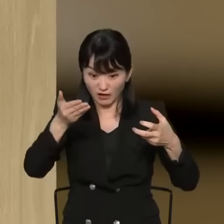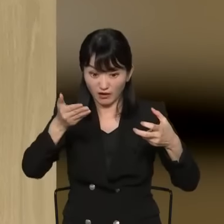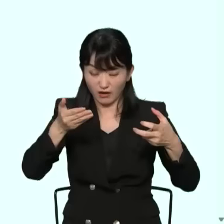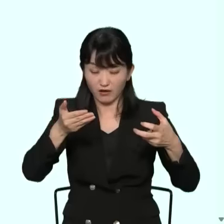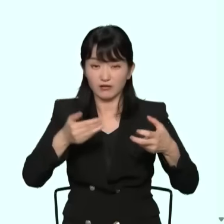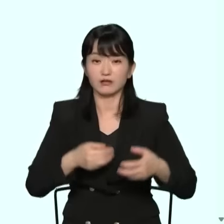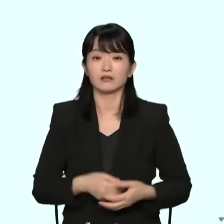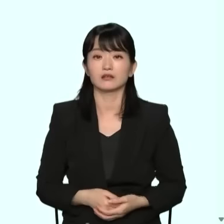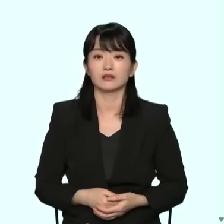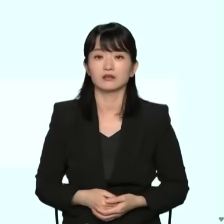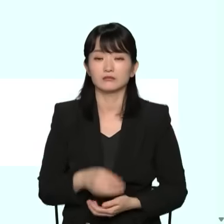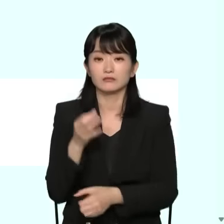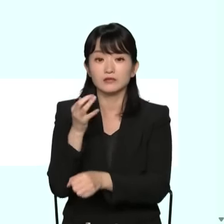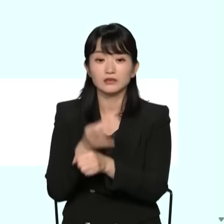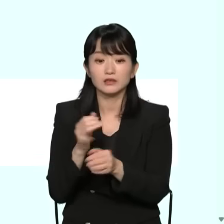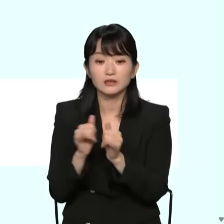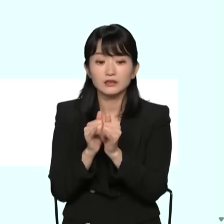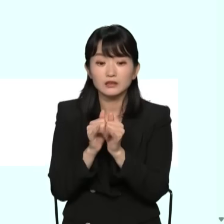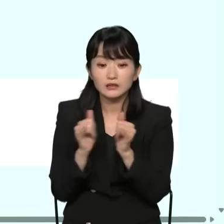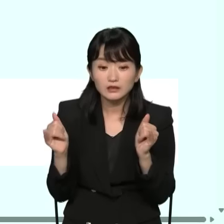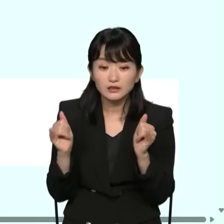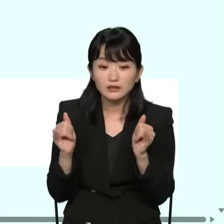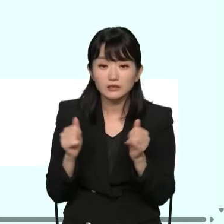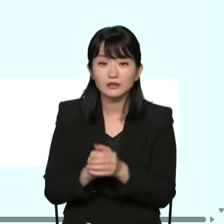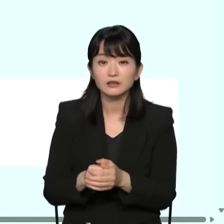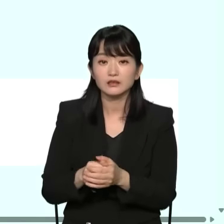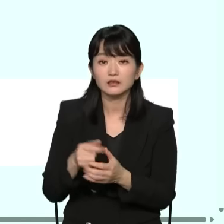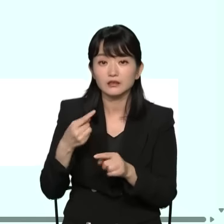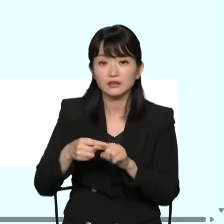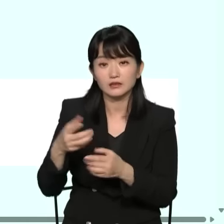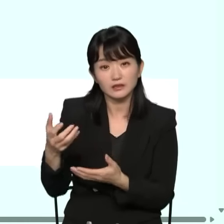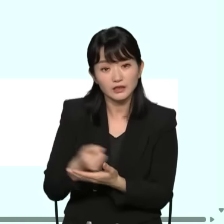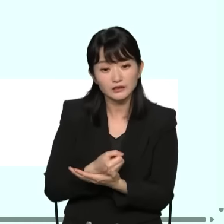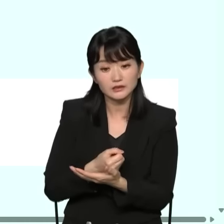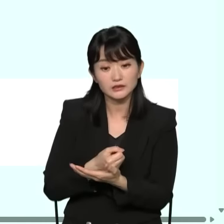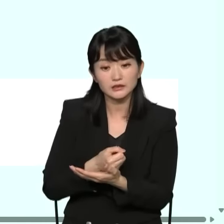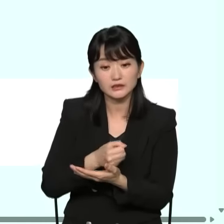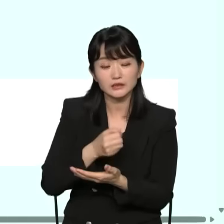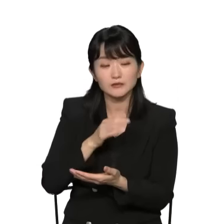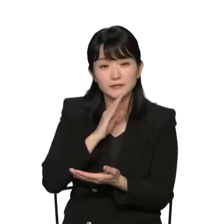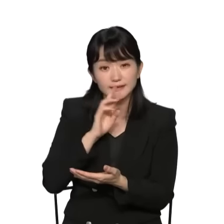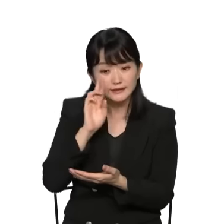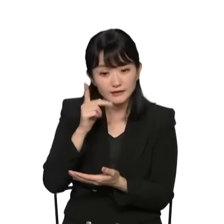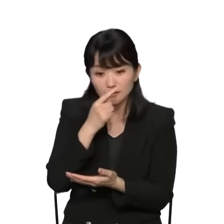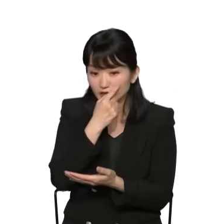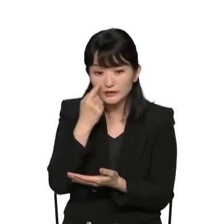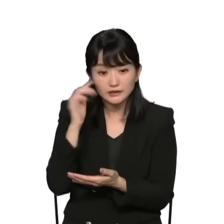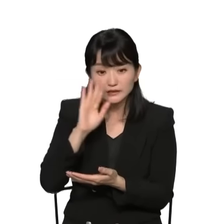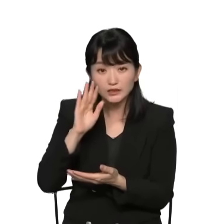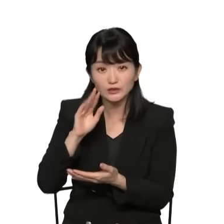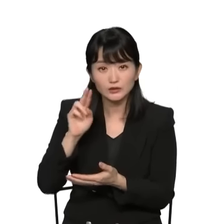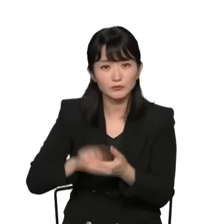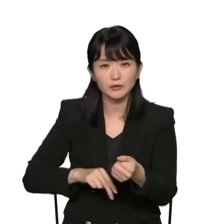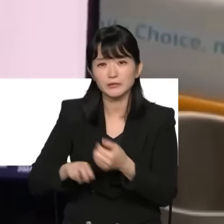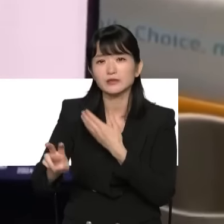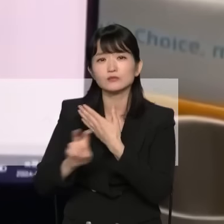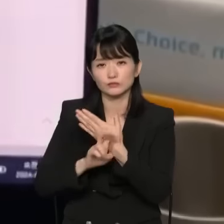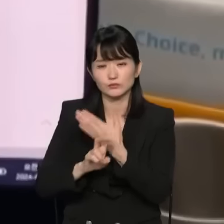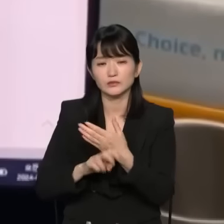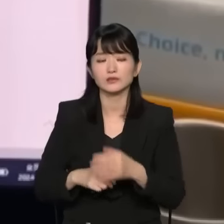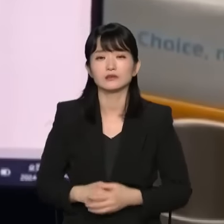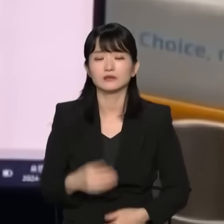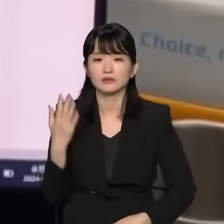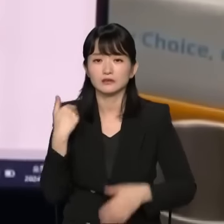있었습니다. 구매자가 정상적인 소지 허가가 있는지 여부를 확인하지 않은 상태에서 판매하는 경우 불법에 해당됩니다.